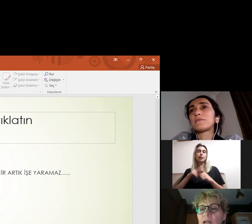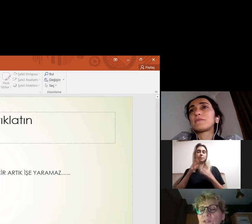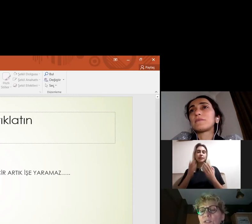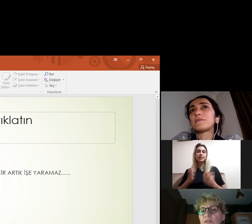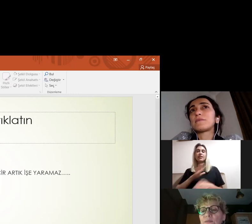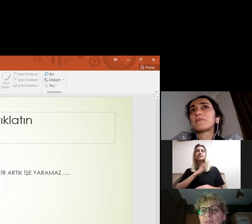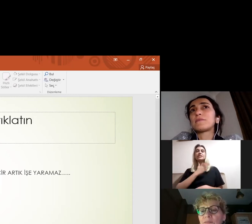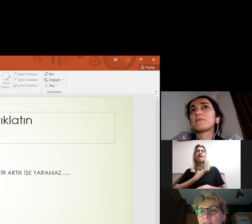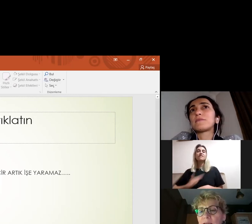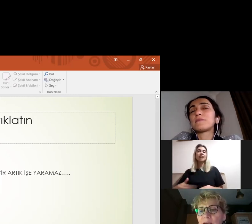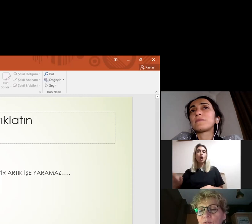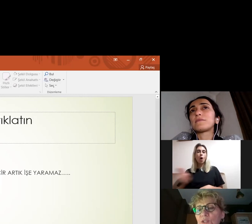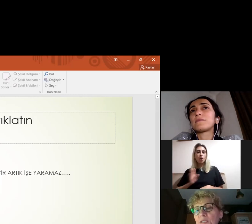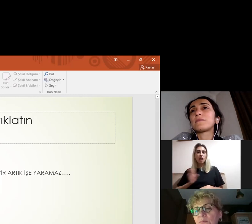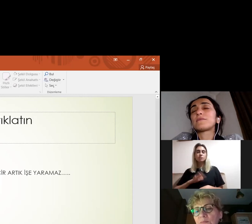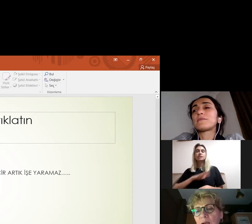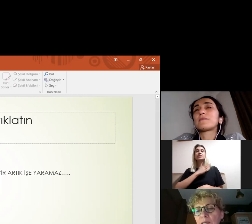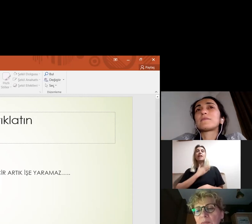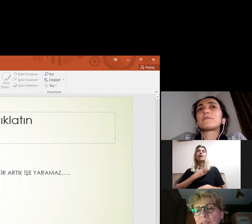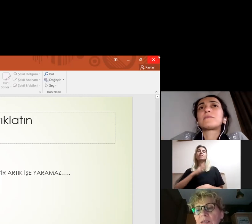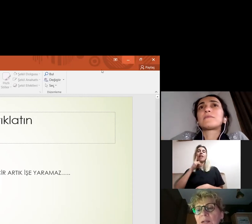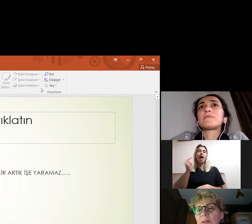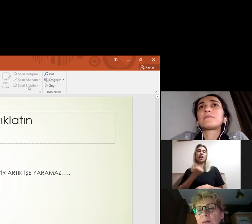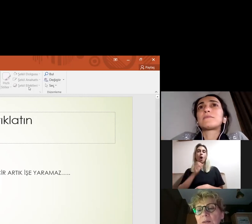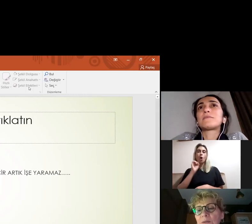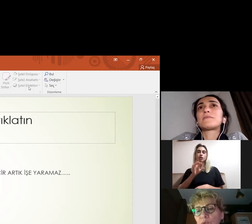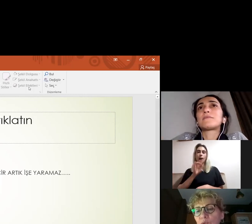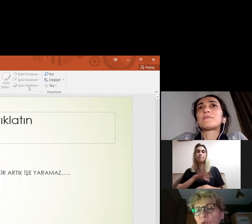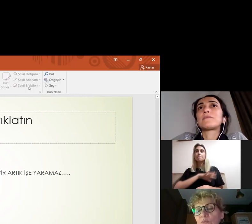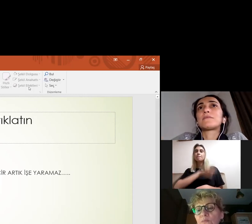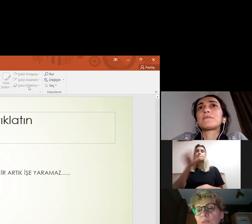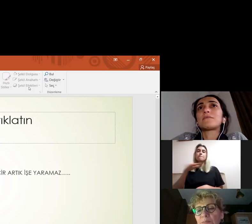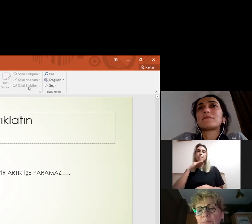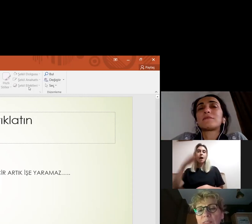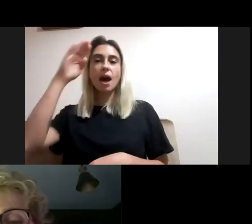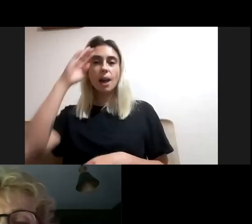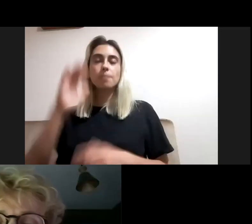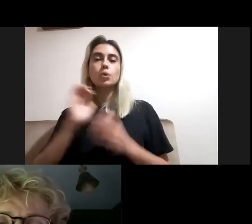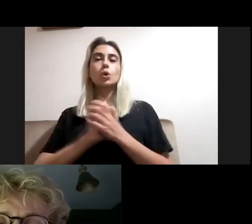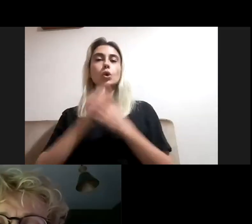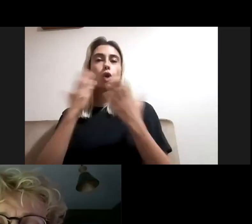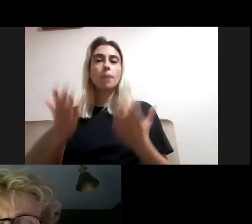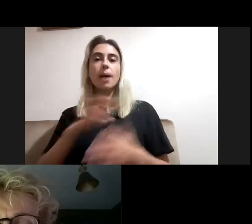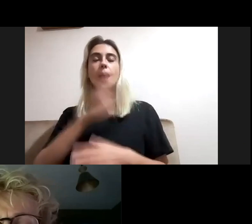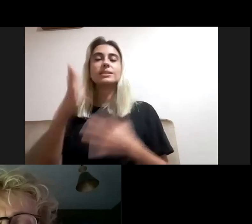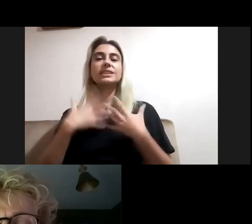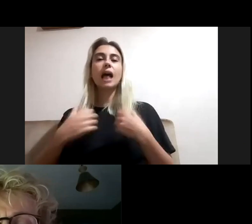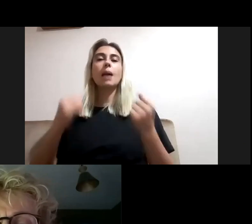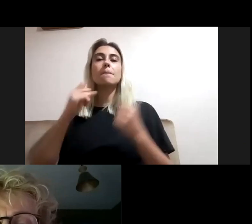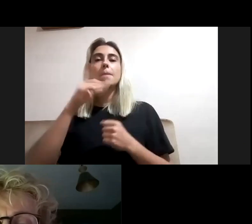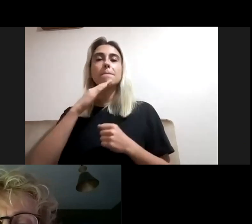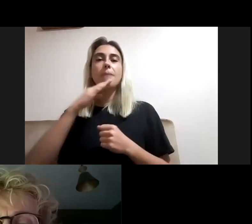sevgili öğrencilerimin ve değerli hocalarımın bayramını kutluyorum. Hepimiz sağlıklı bir bayram